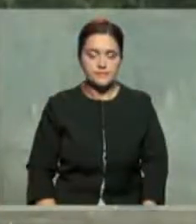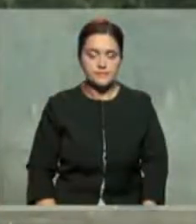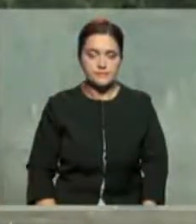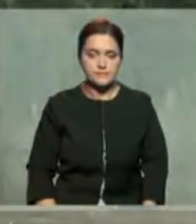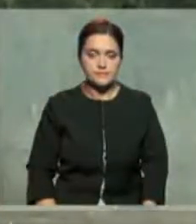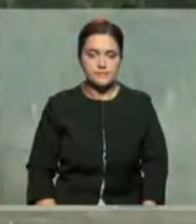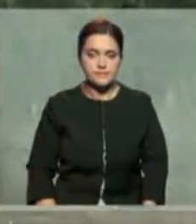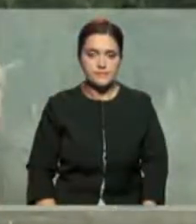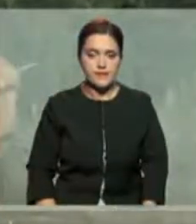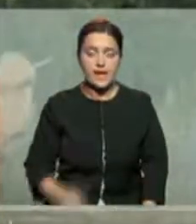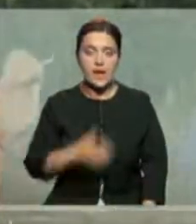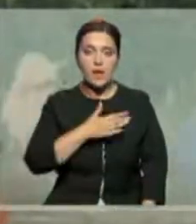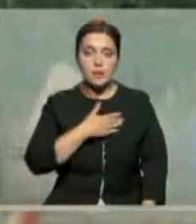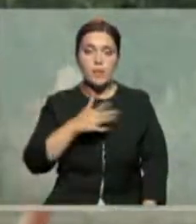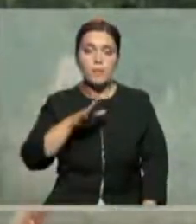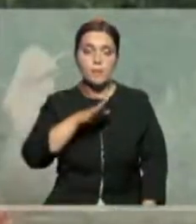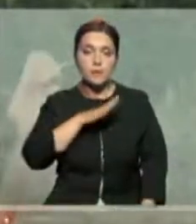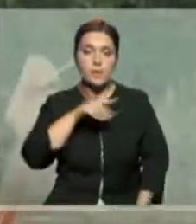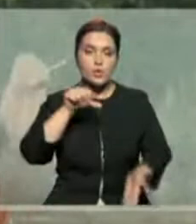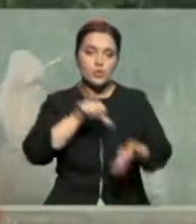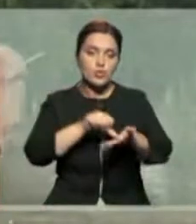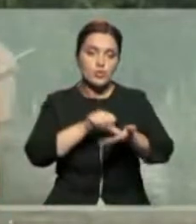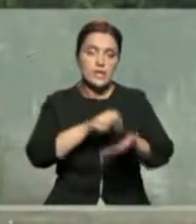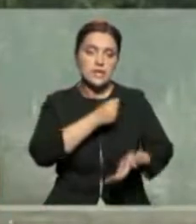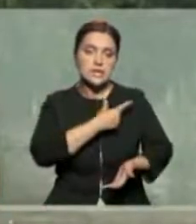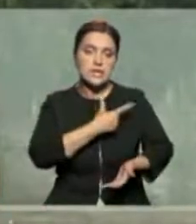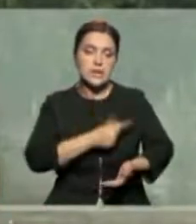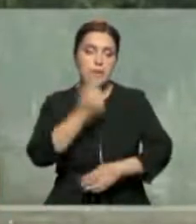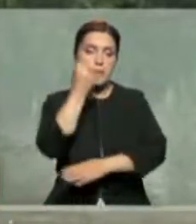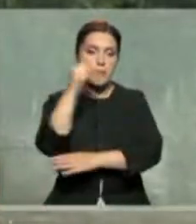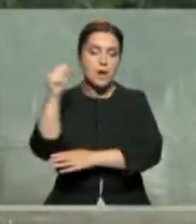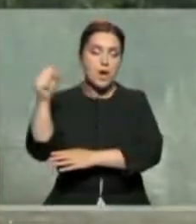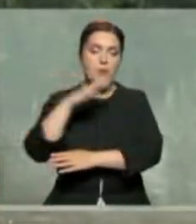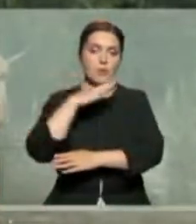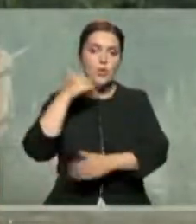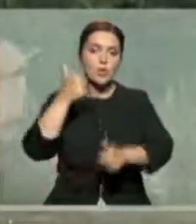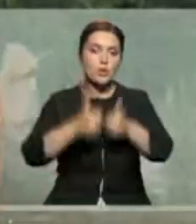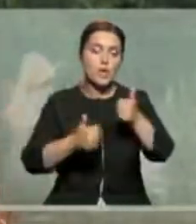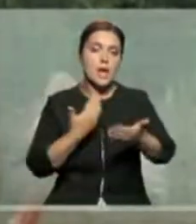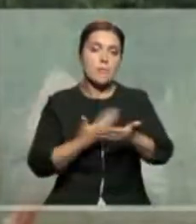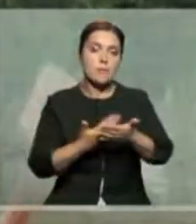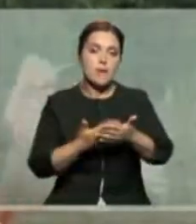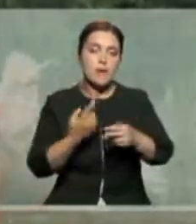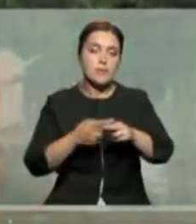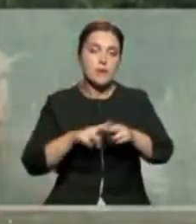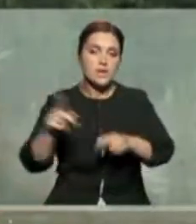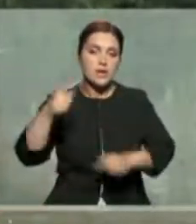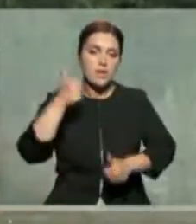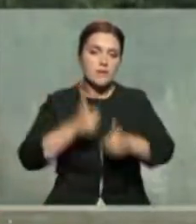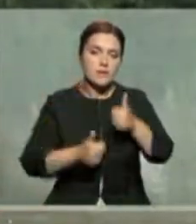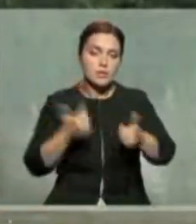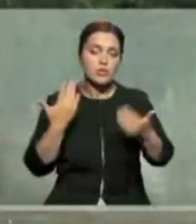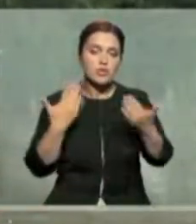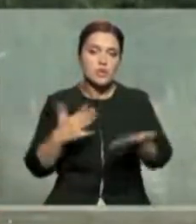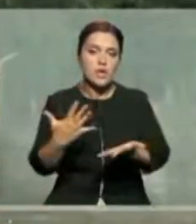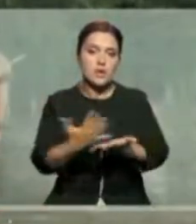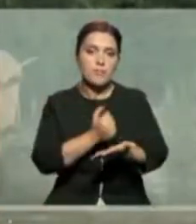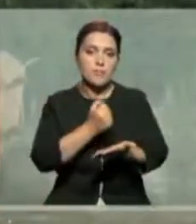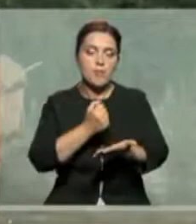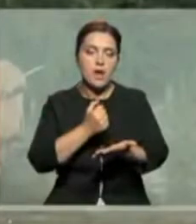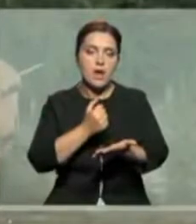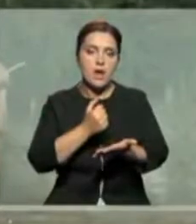До этого мы уже являлись дипломантами и победителями многих конкурсов. Например, в рамках этого фестиваля уже завоевали